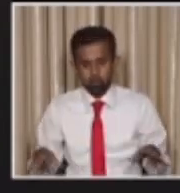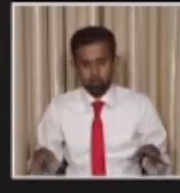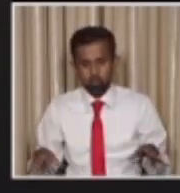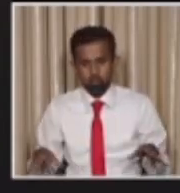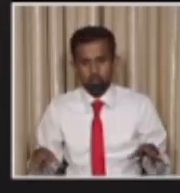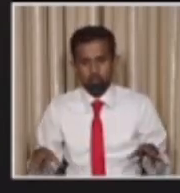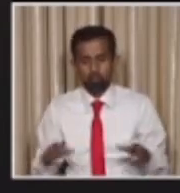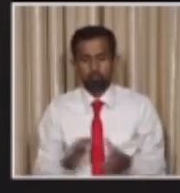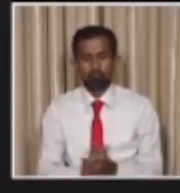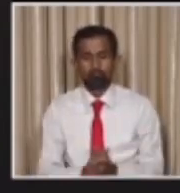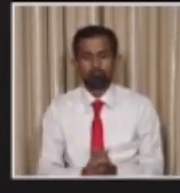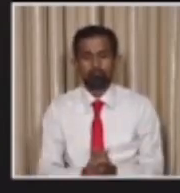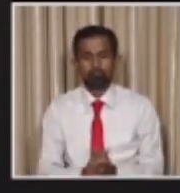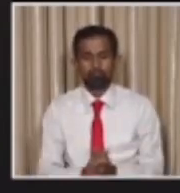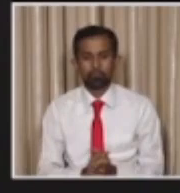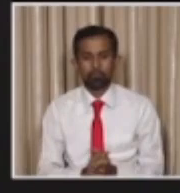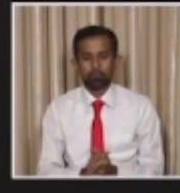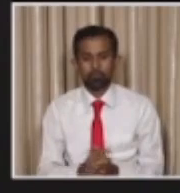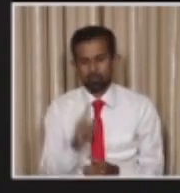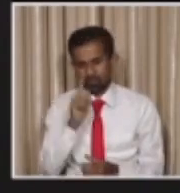අද